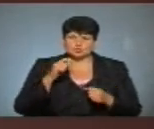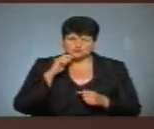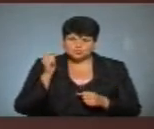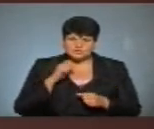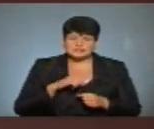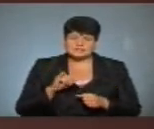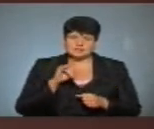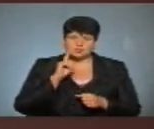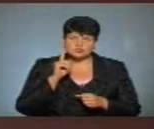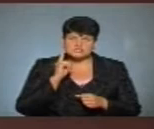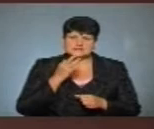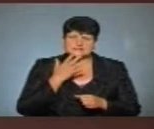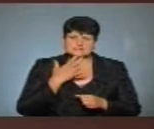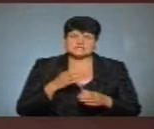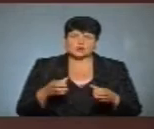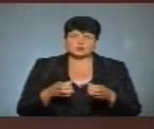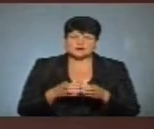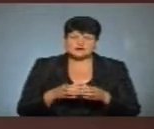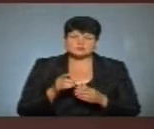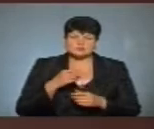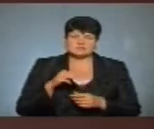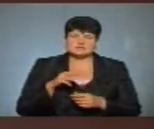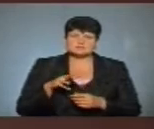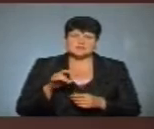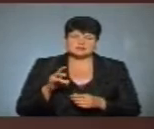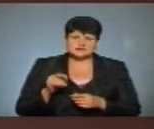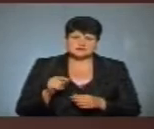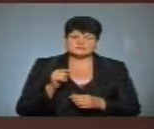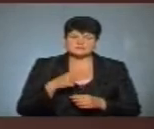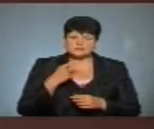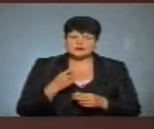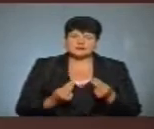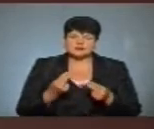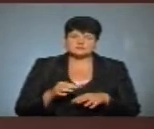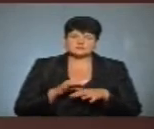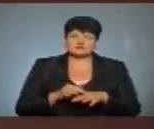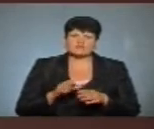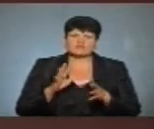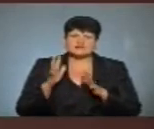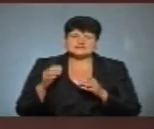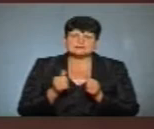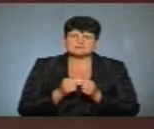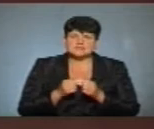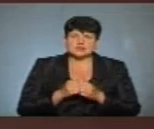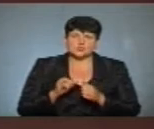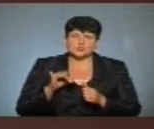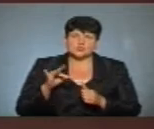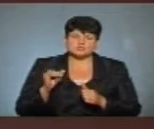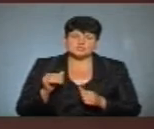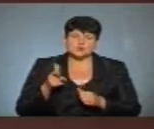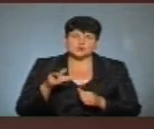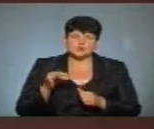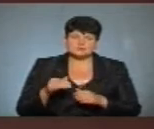та Молодіжний націоналістичний конгрес, каже Тарас Мартинів. З його словами, гра відбувається в лісі біля урочища «Гурби», що на